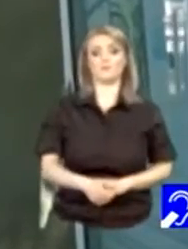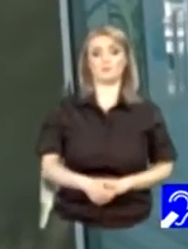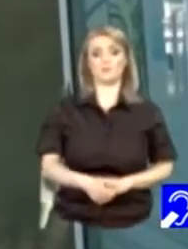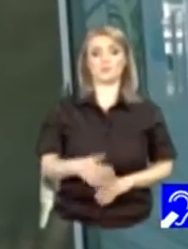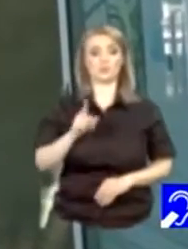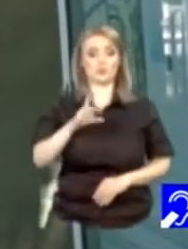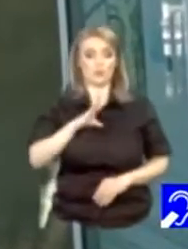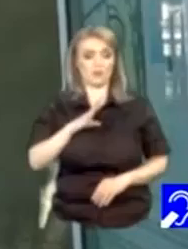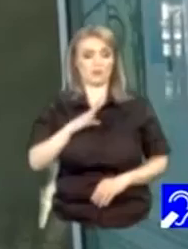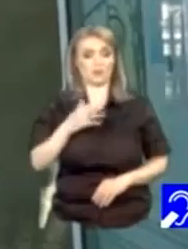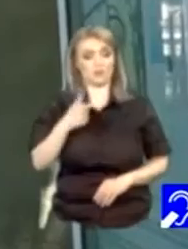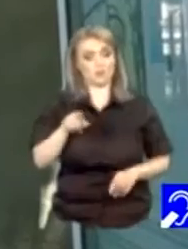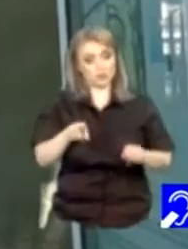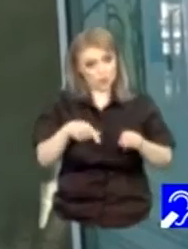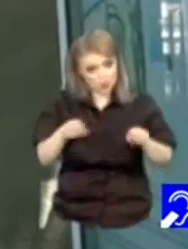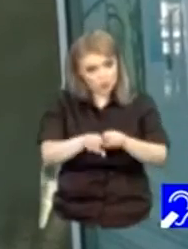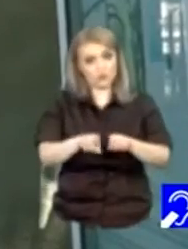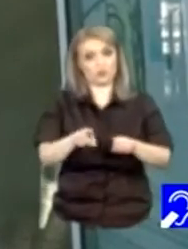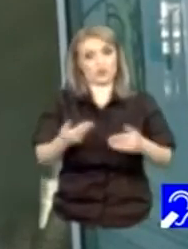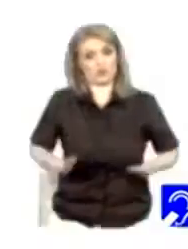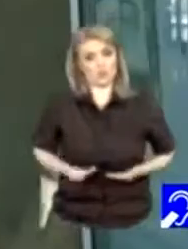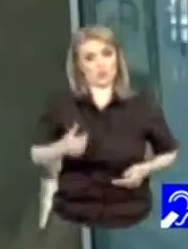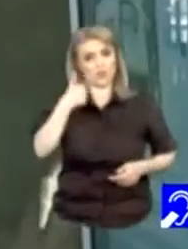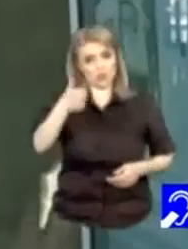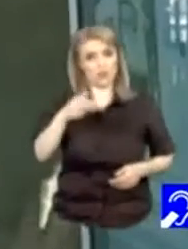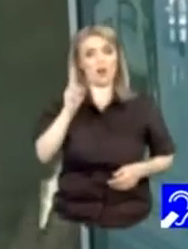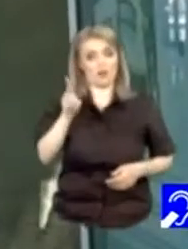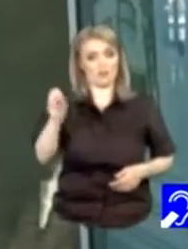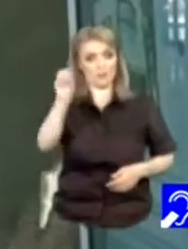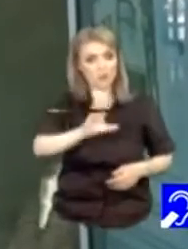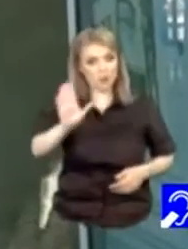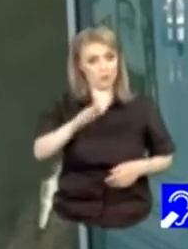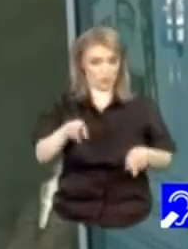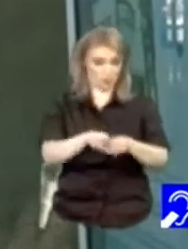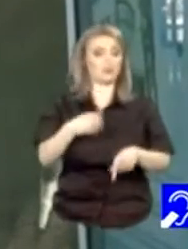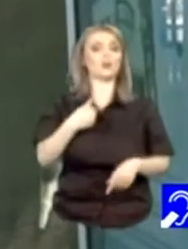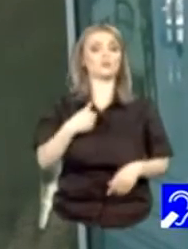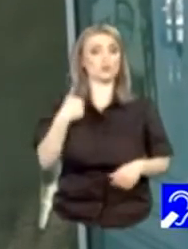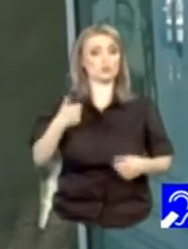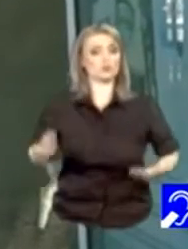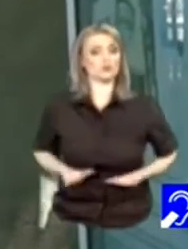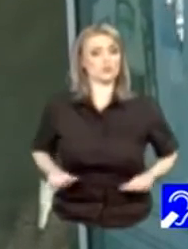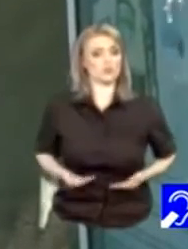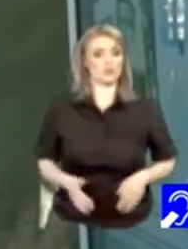să putem trăi ca în Europa, să avem legile să funcționeze. Locurile de muncă în țară, justiția